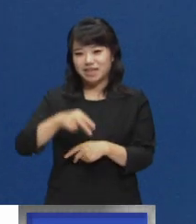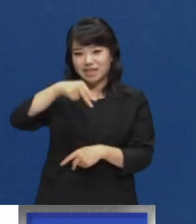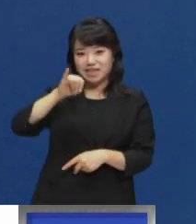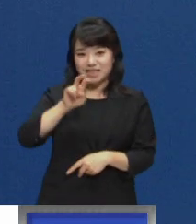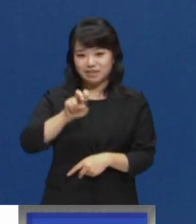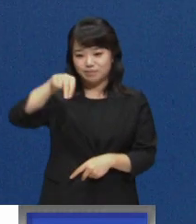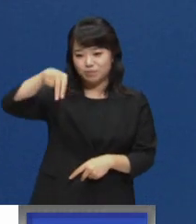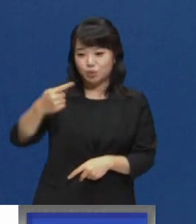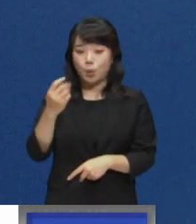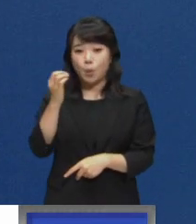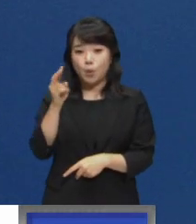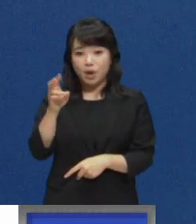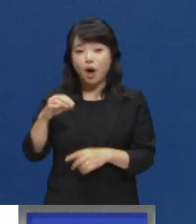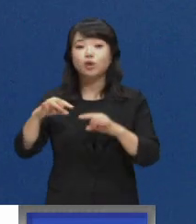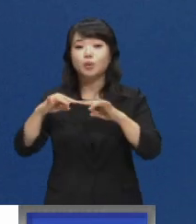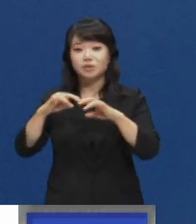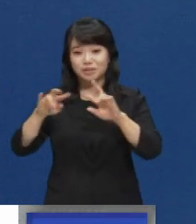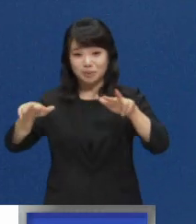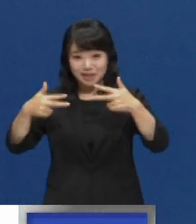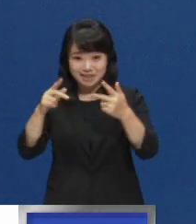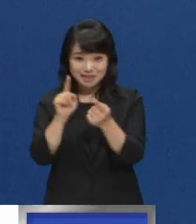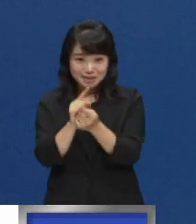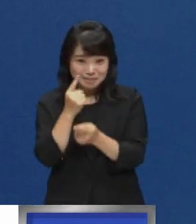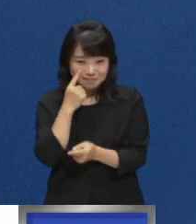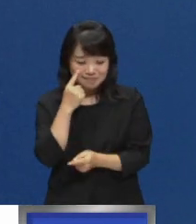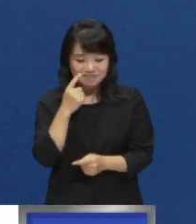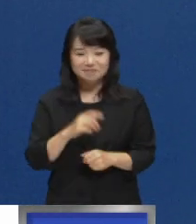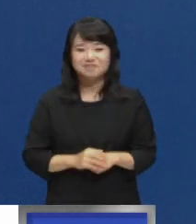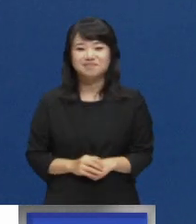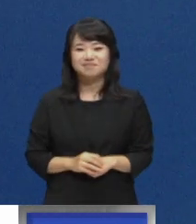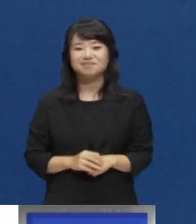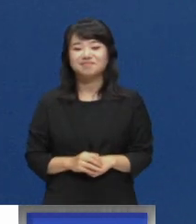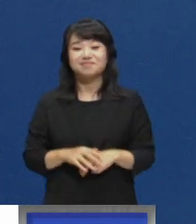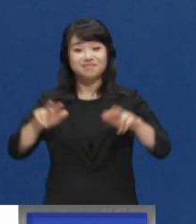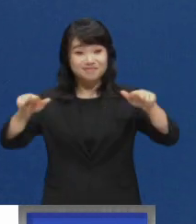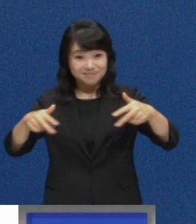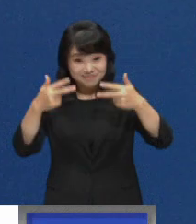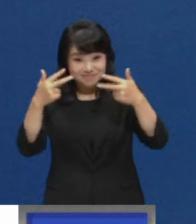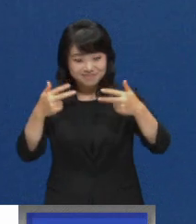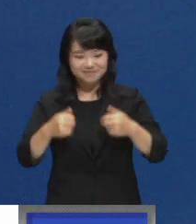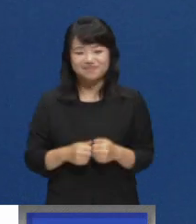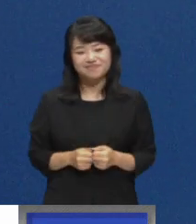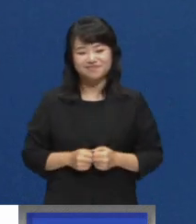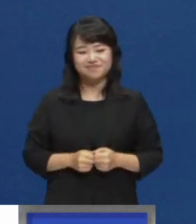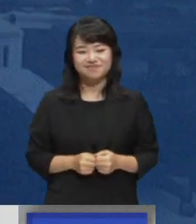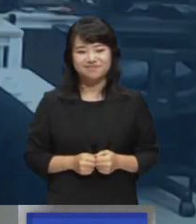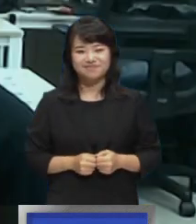심소영 통신원을 화상으로 연결해서 취재 내용 들어보겠습니다. 네, 심소영 통신원 나와 계십니까?